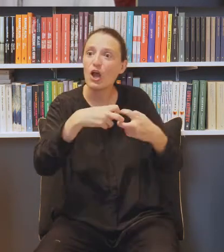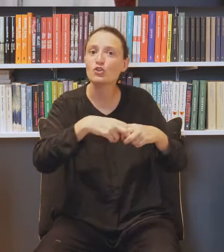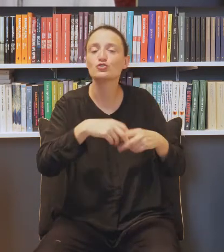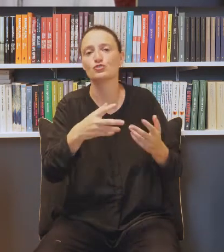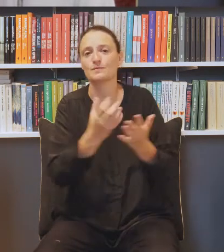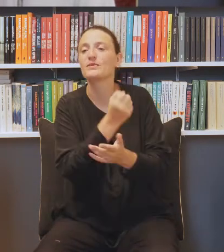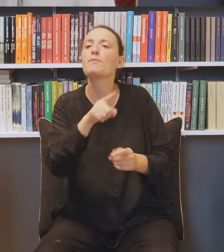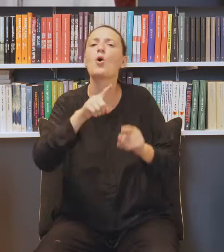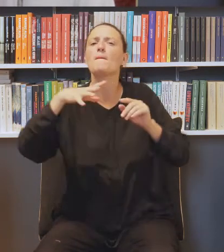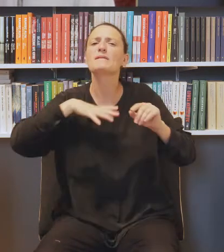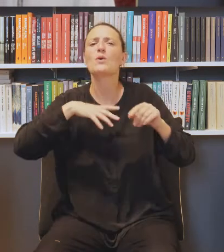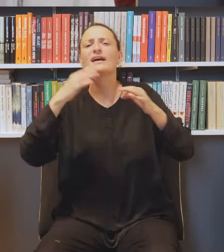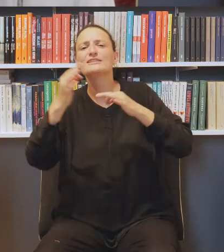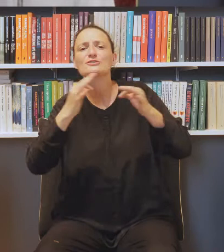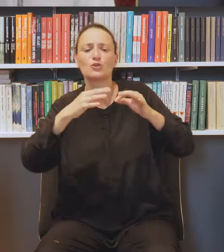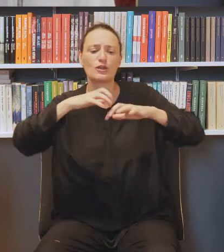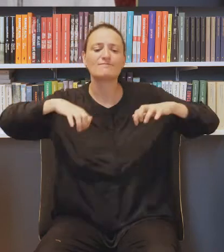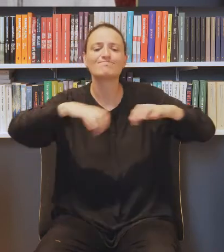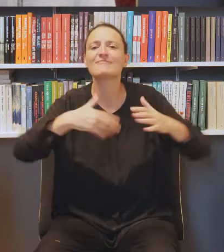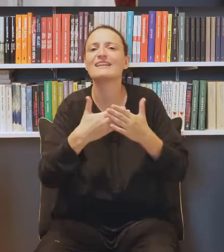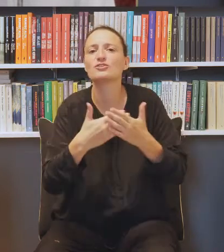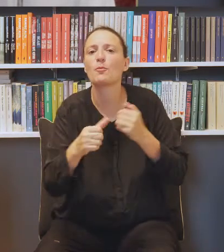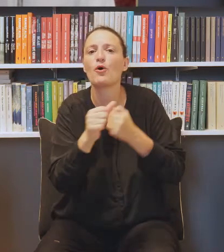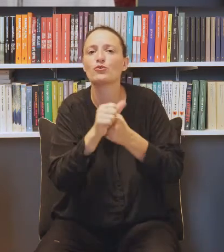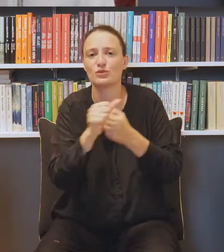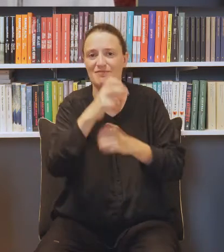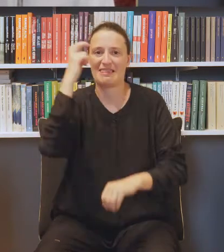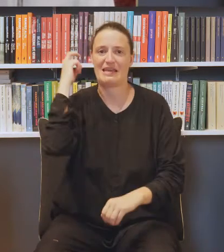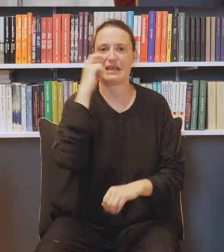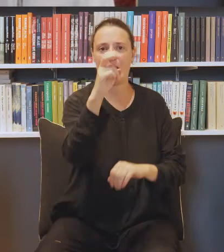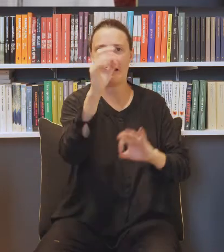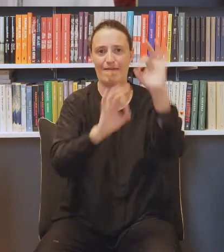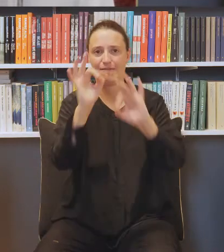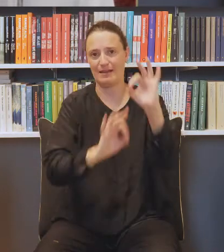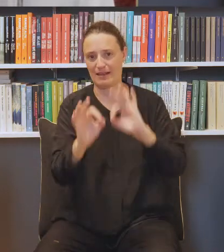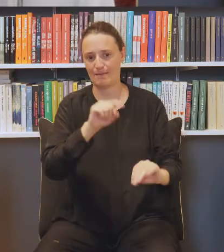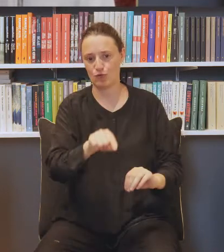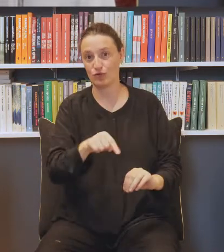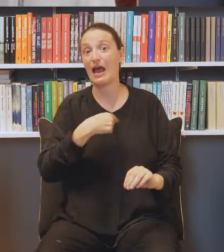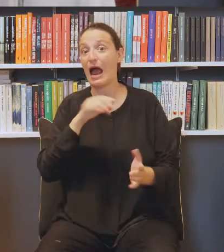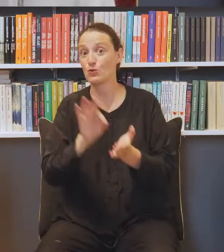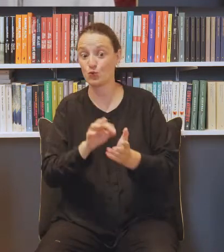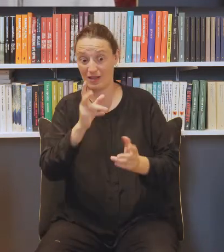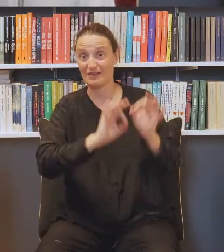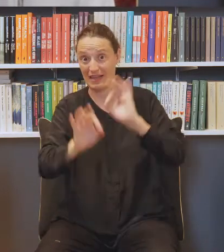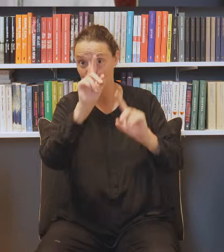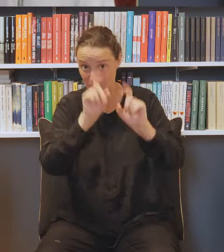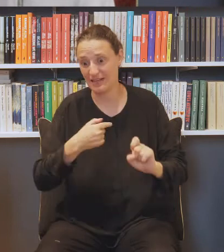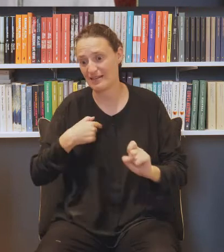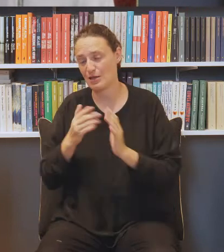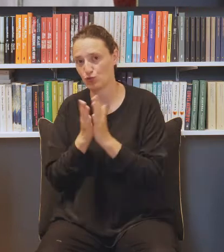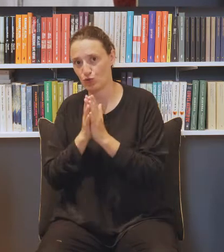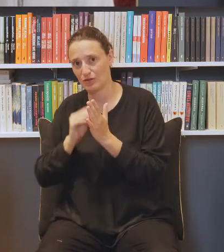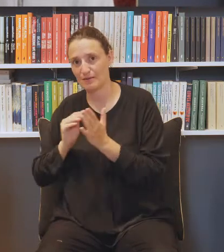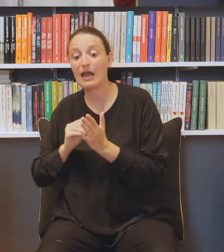tramwaj zaczęli robić, tą linię tramwajową, remontować, jak ja skończyłem pisać książkę. I znaleźli